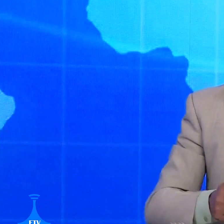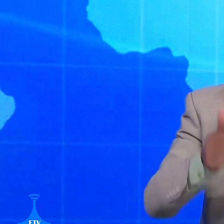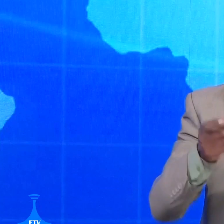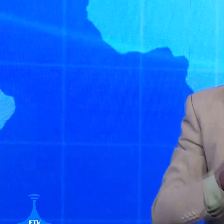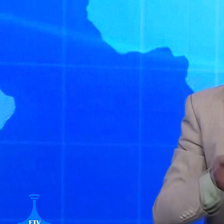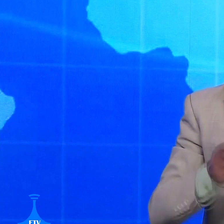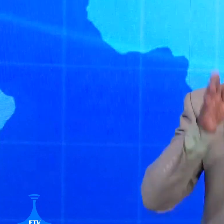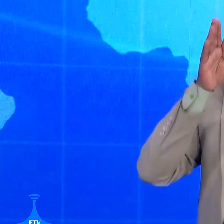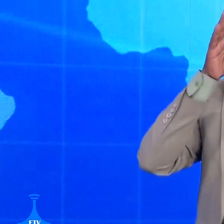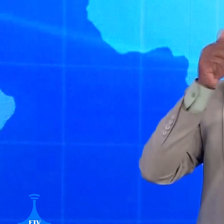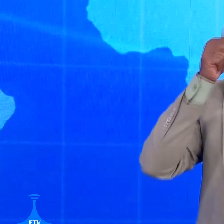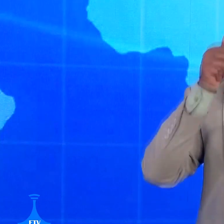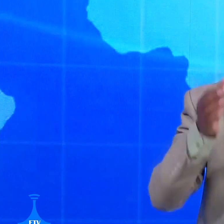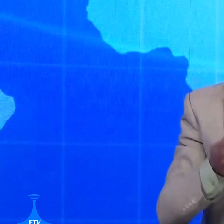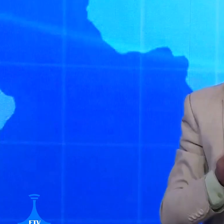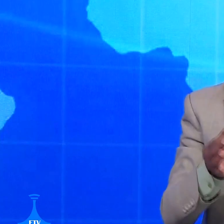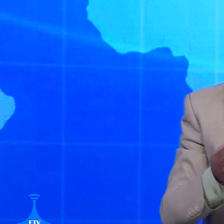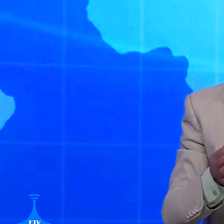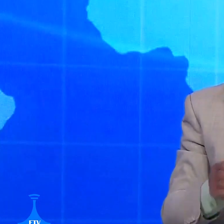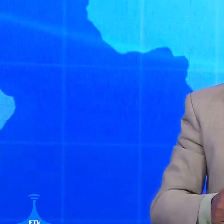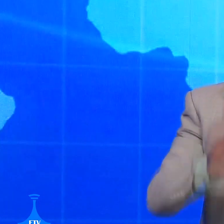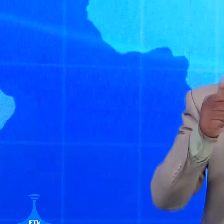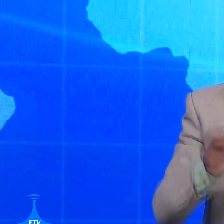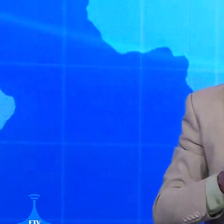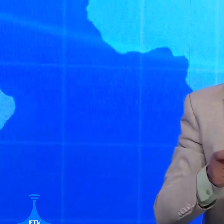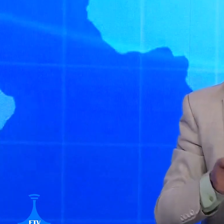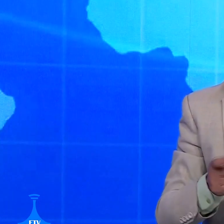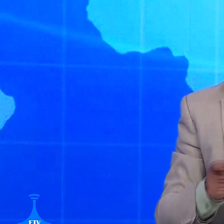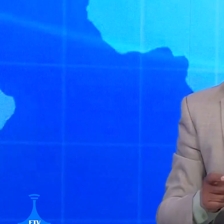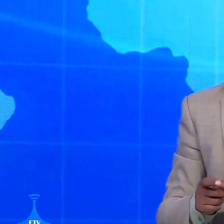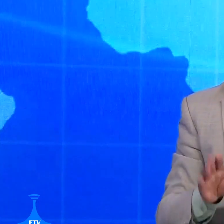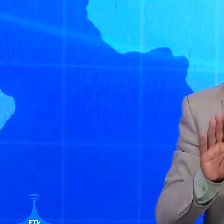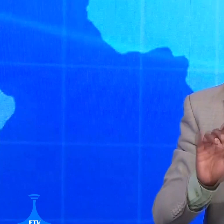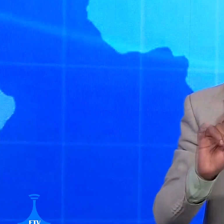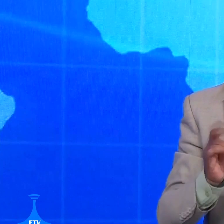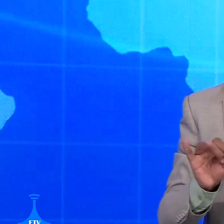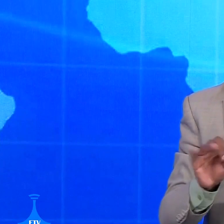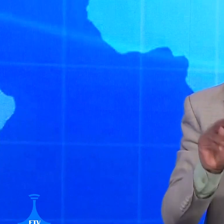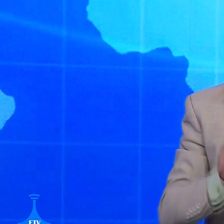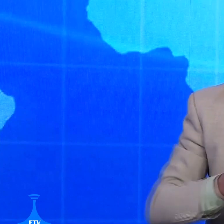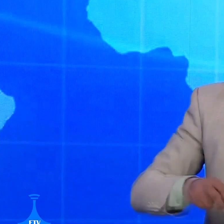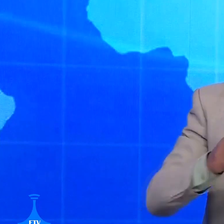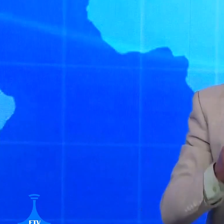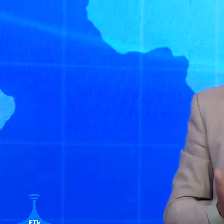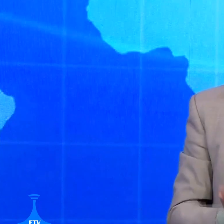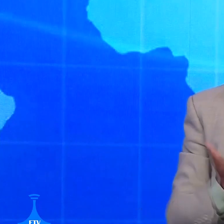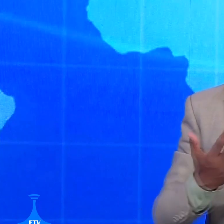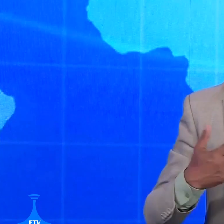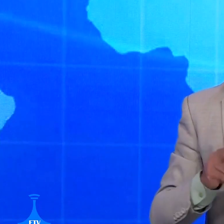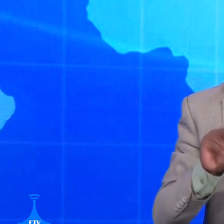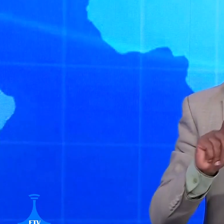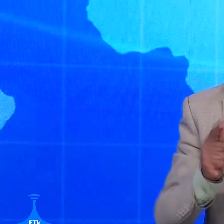የክልሉ ርዕሰ መስተዳድር ሽመልስ አብዲሳ ገለጹ። ርዕሰ መስተዳድሩ በምስራቅ ሸዋ ዞን ሉሜ ወረዳ